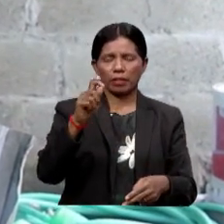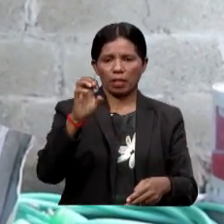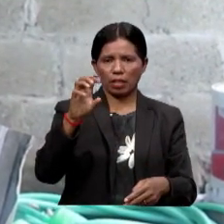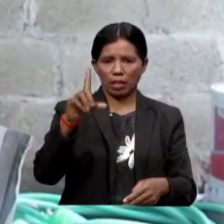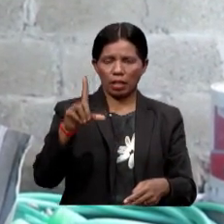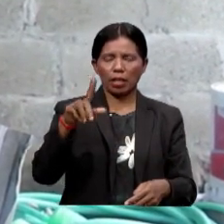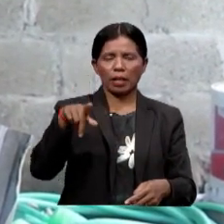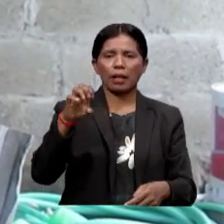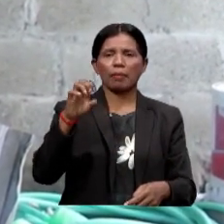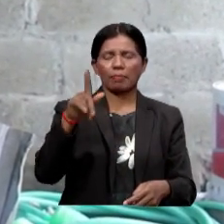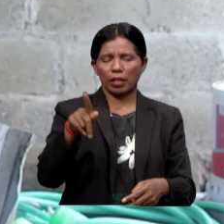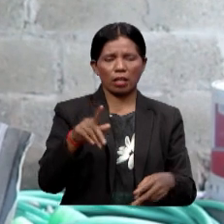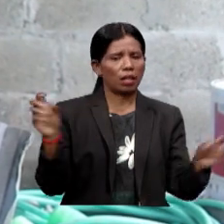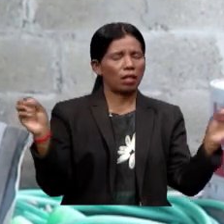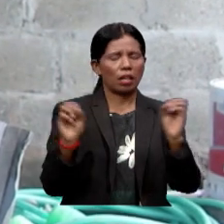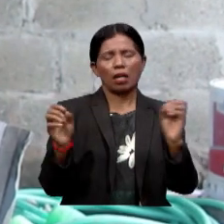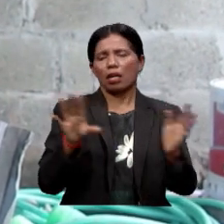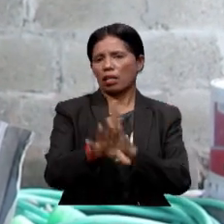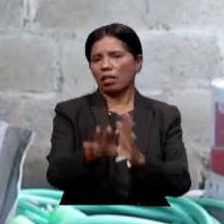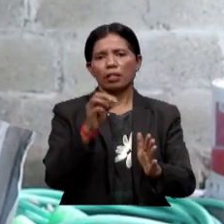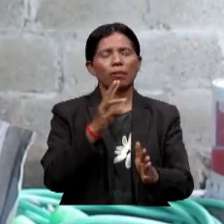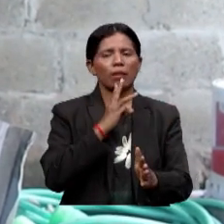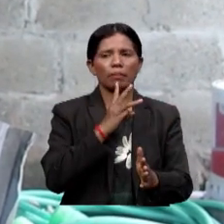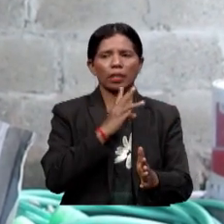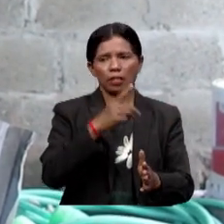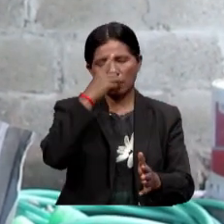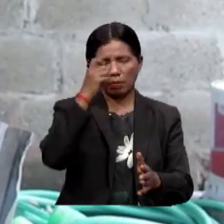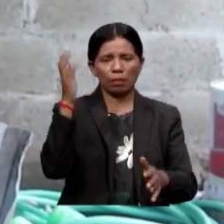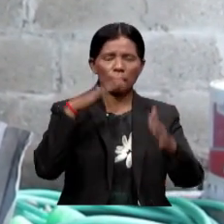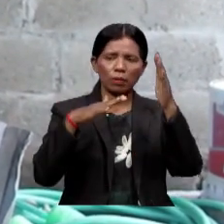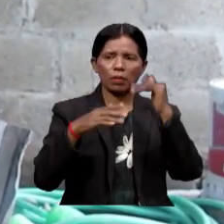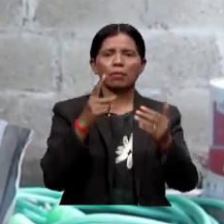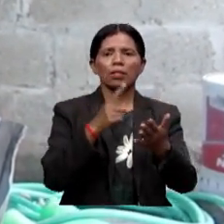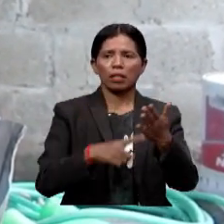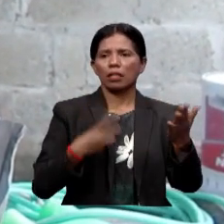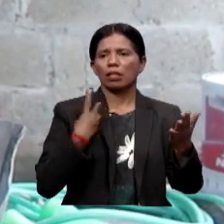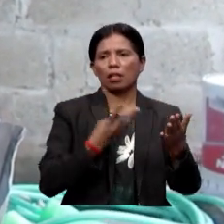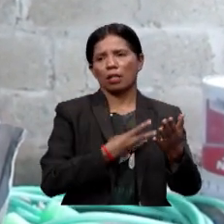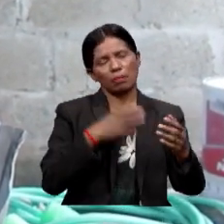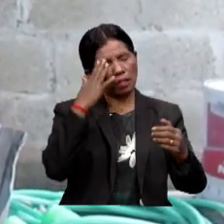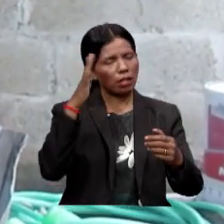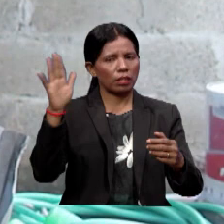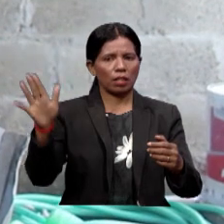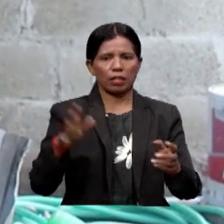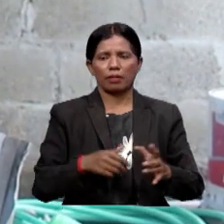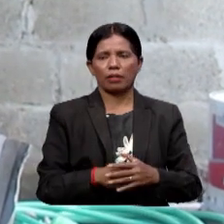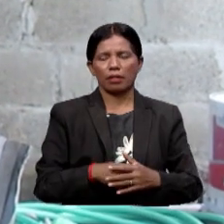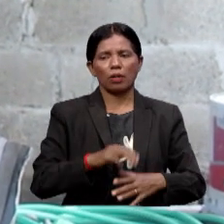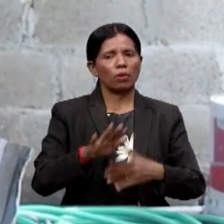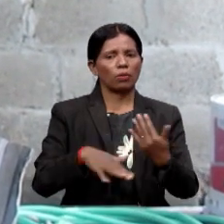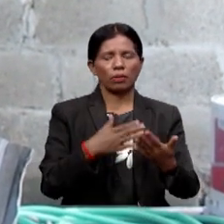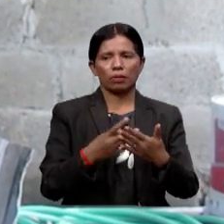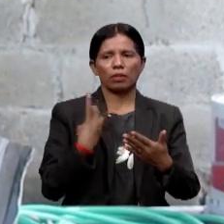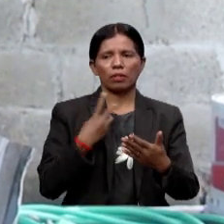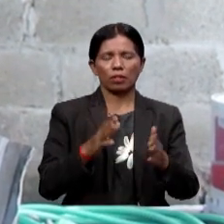iha parte da nene la dung hetam be. Kami ada problem saya dekat, kami lalu hati ni tambah buat tu tinggal